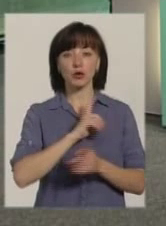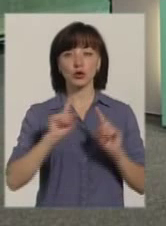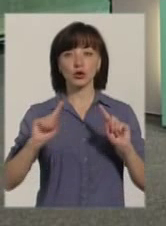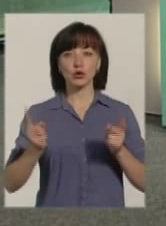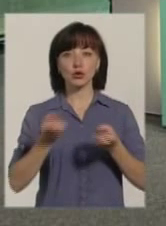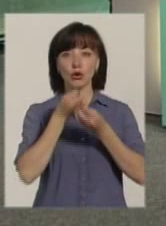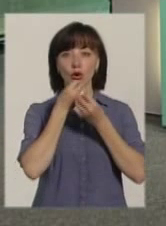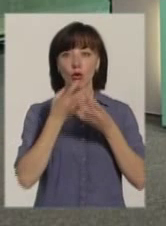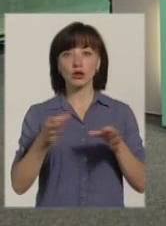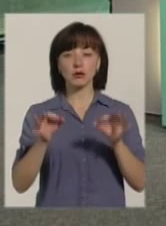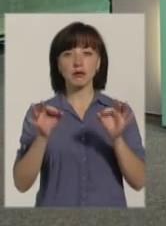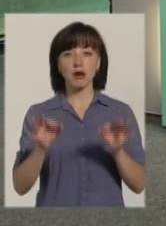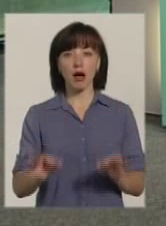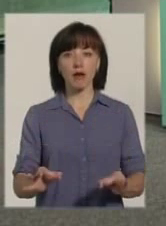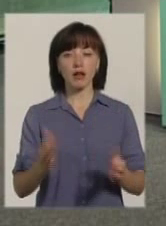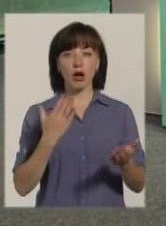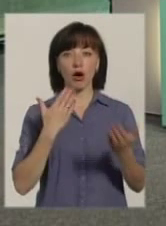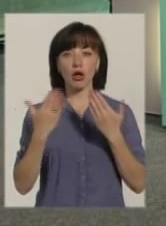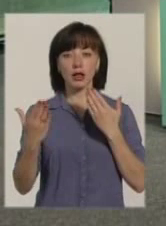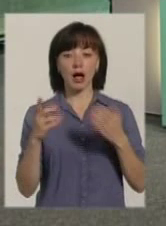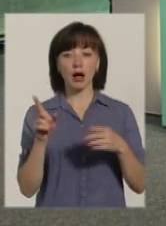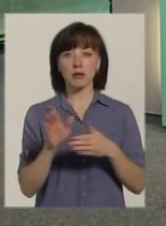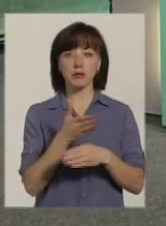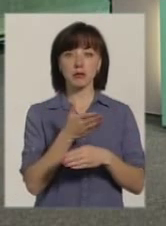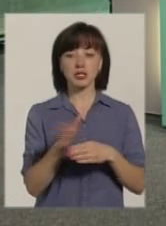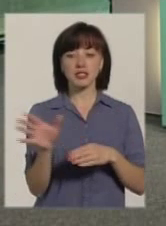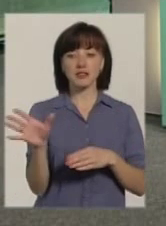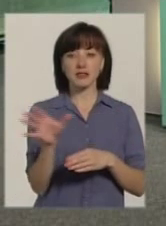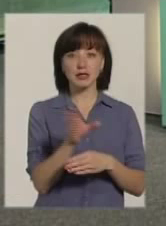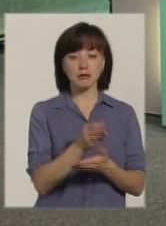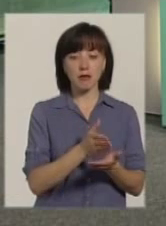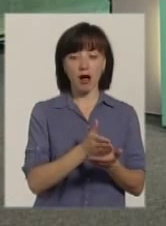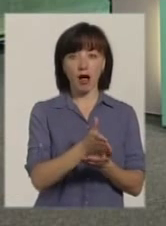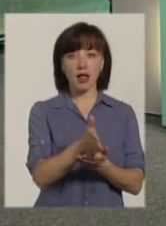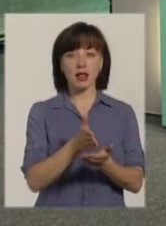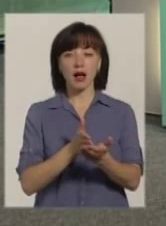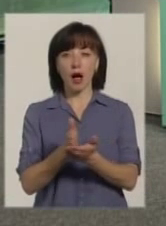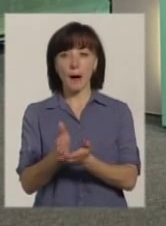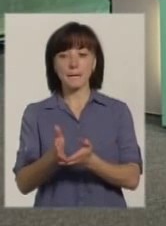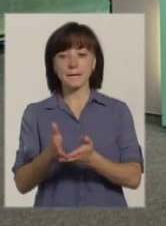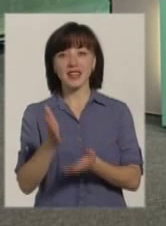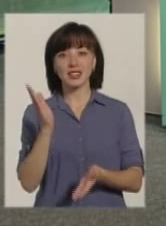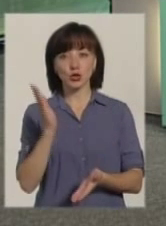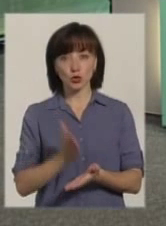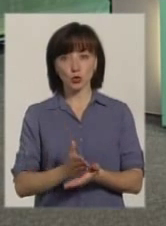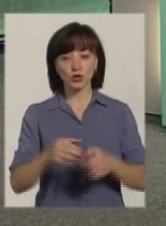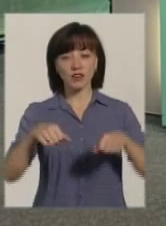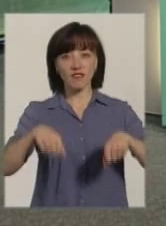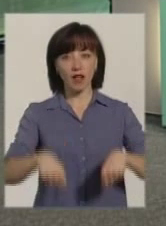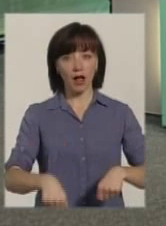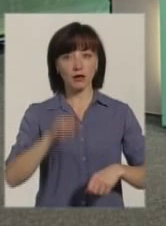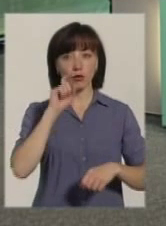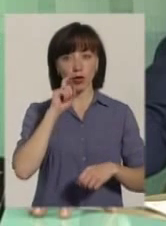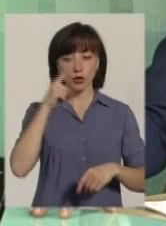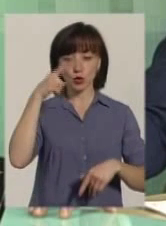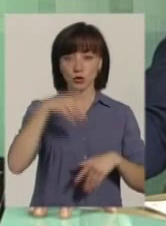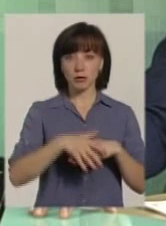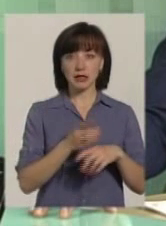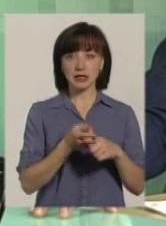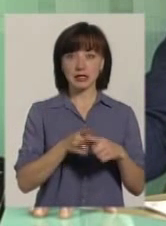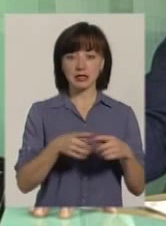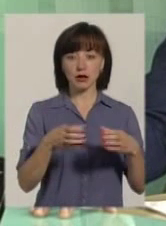хороший, правильний контакт між всіма гілками існуючої влади в Україні з розумінням. Цій громаді